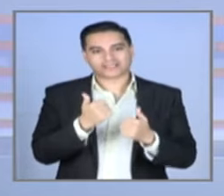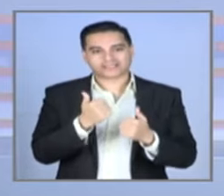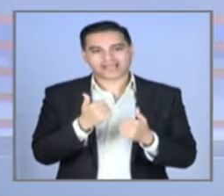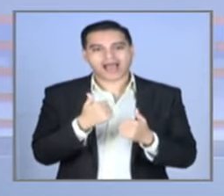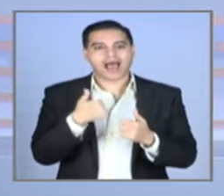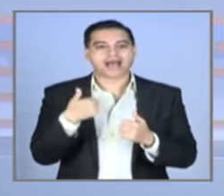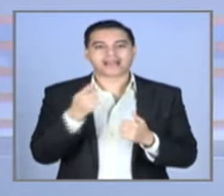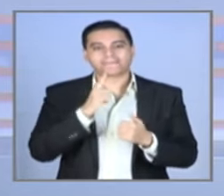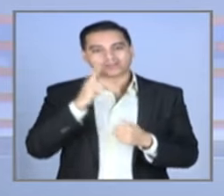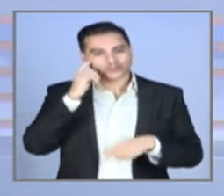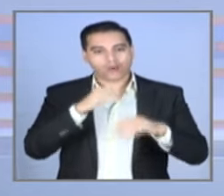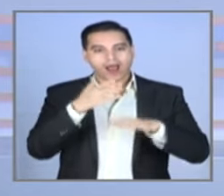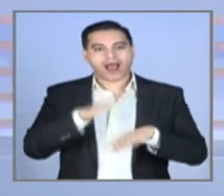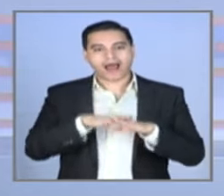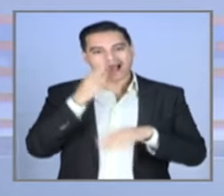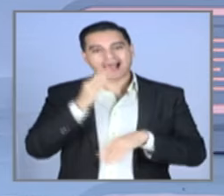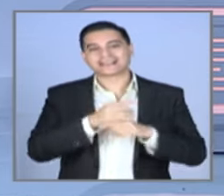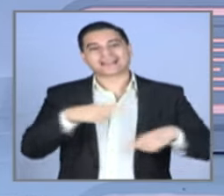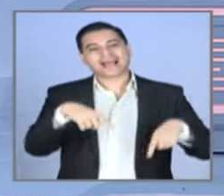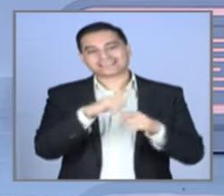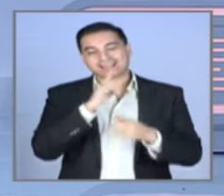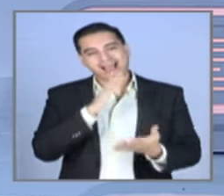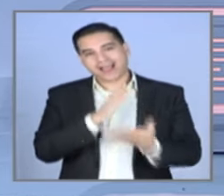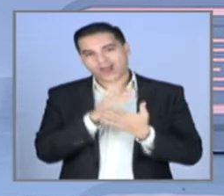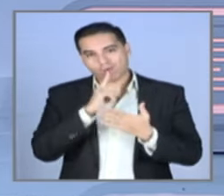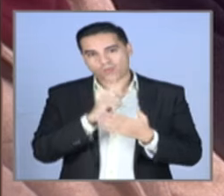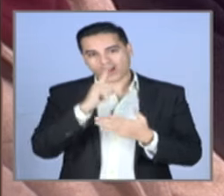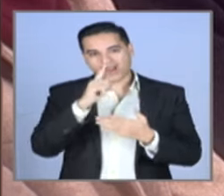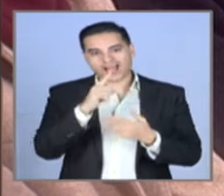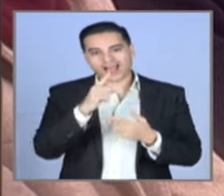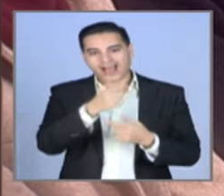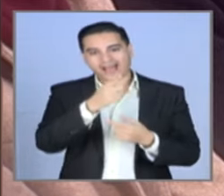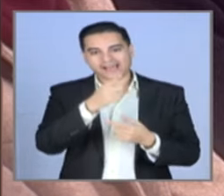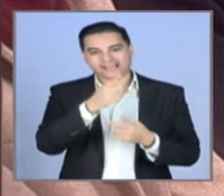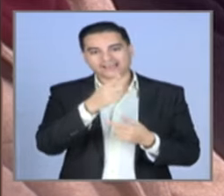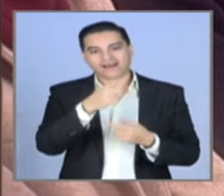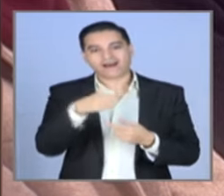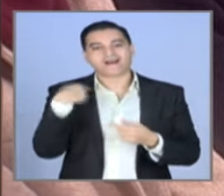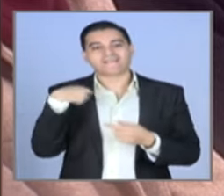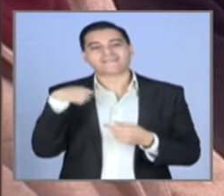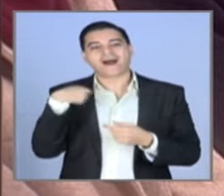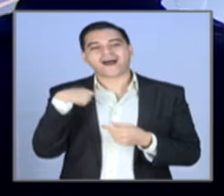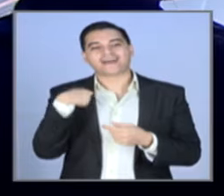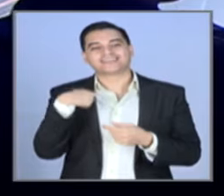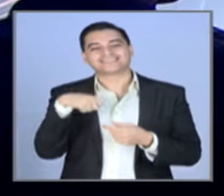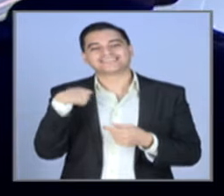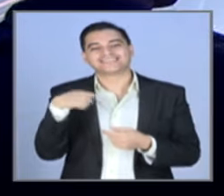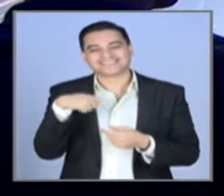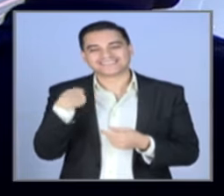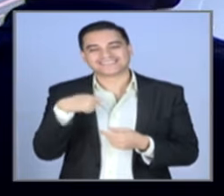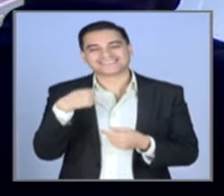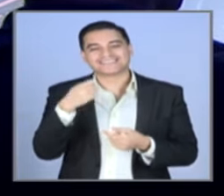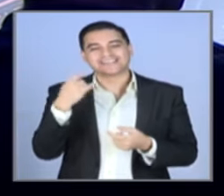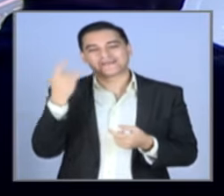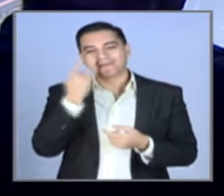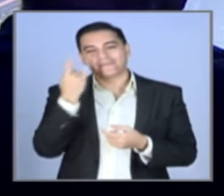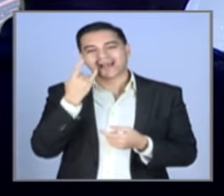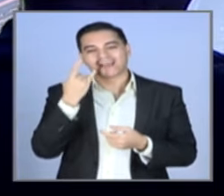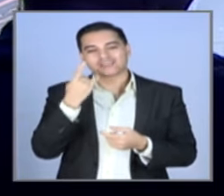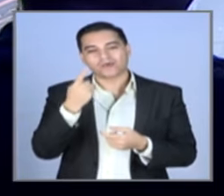مش قلقان غير من المخبر اللي معاك. لا ما خلاص. ابو شنب ده بقى رئيس مباحث دلوقتي. هو حبه. اه. صح؟